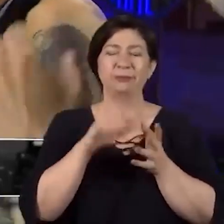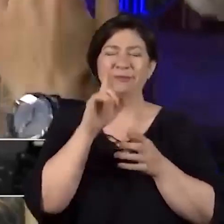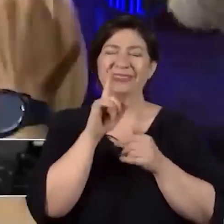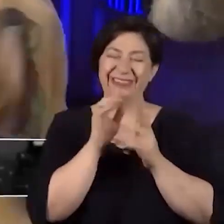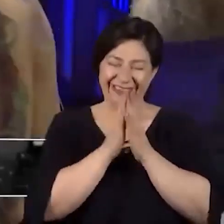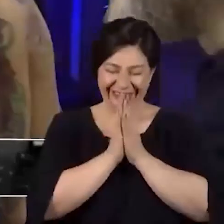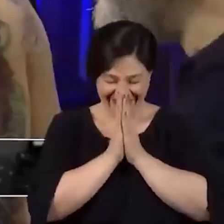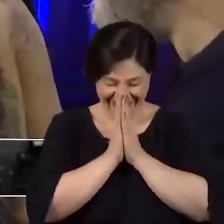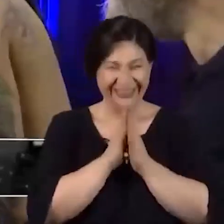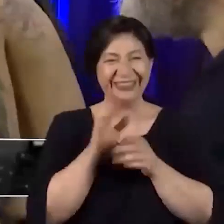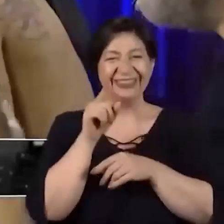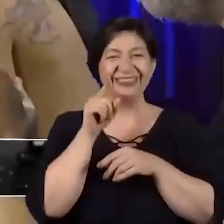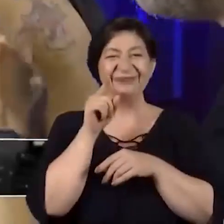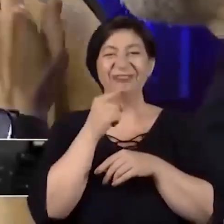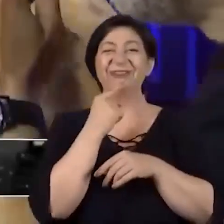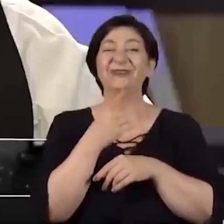Yani şimdi